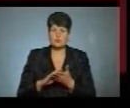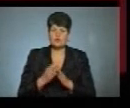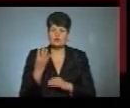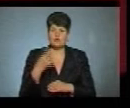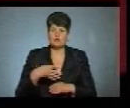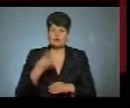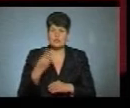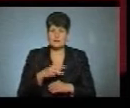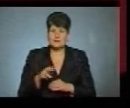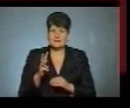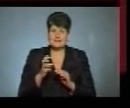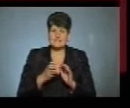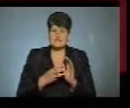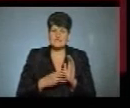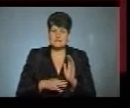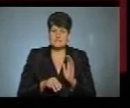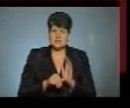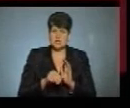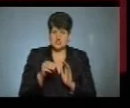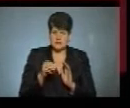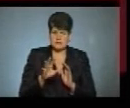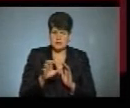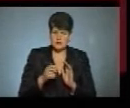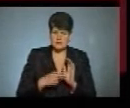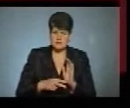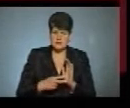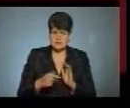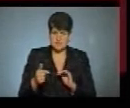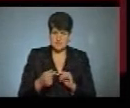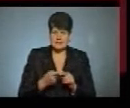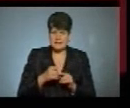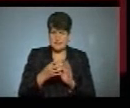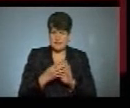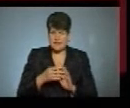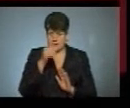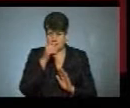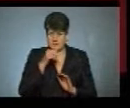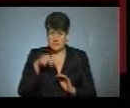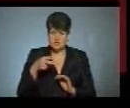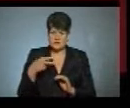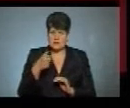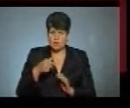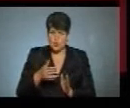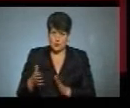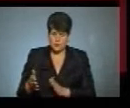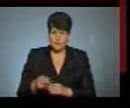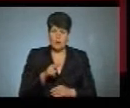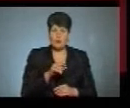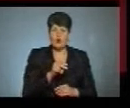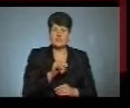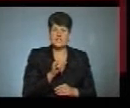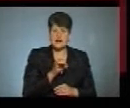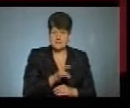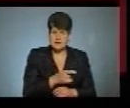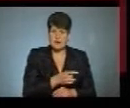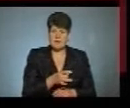44 мільйони 386 тисяч 567 гривень. Це на 9 місяців 2020 року. Почаївська районна комунальна